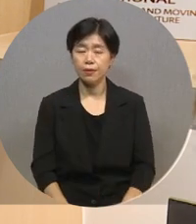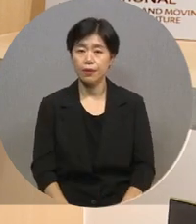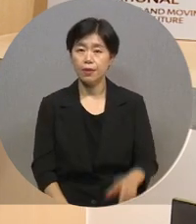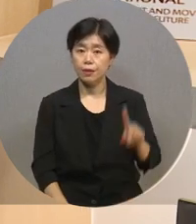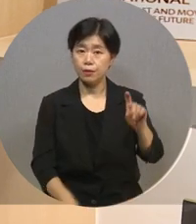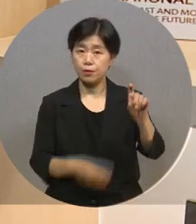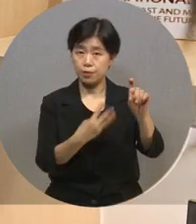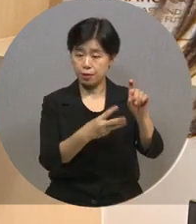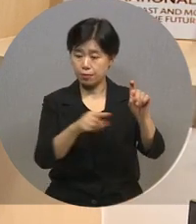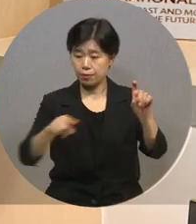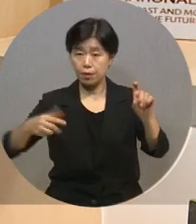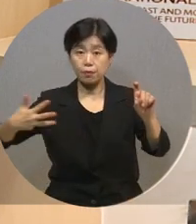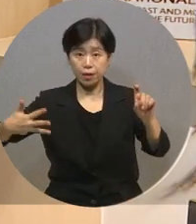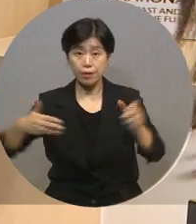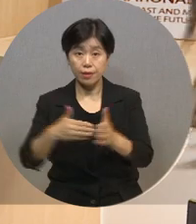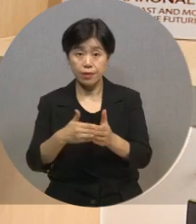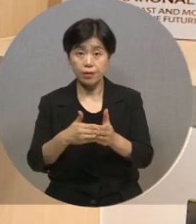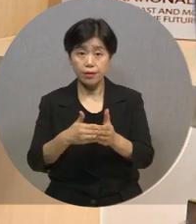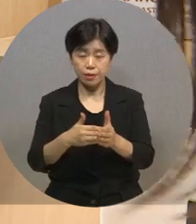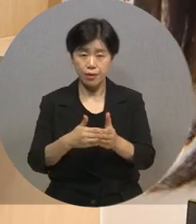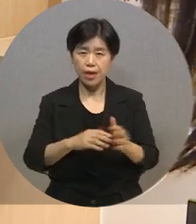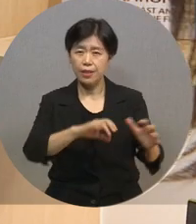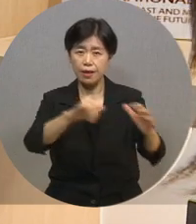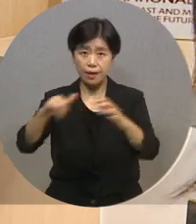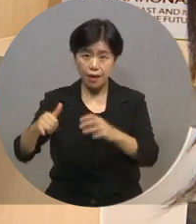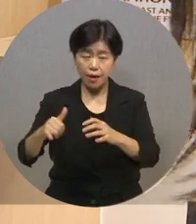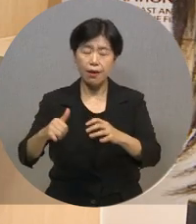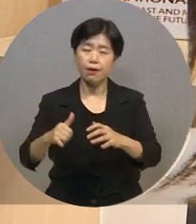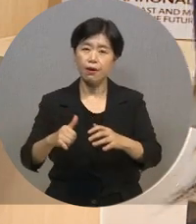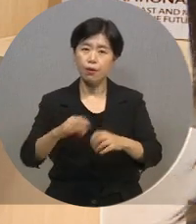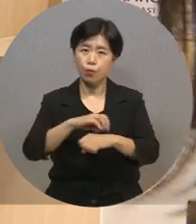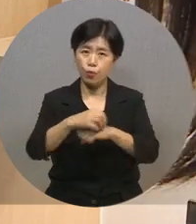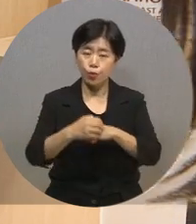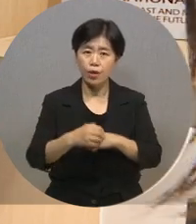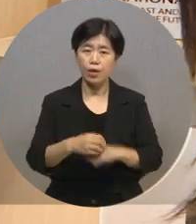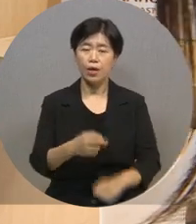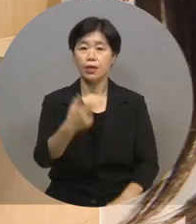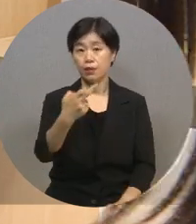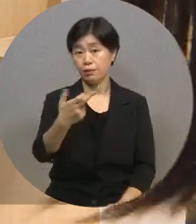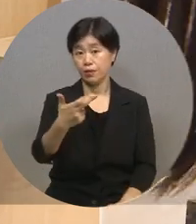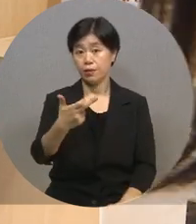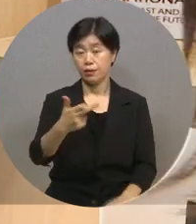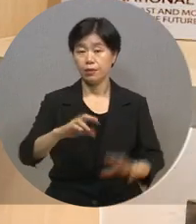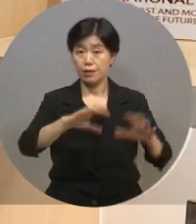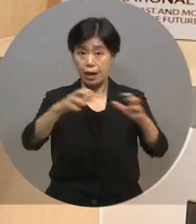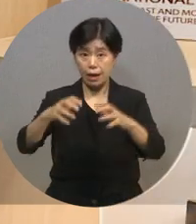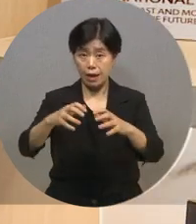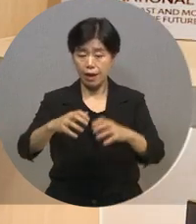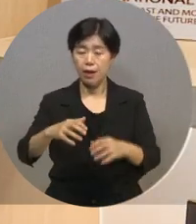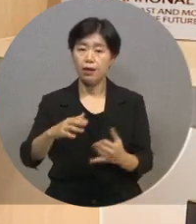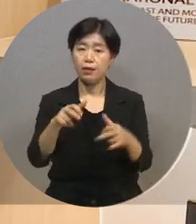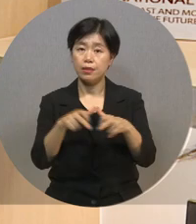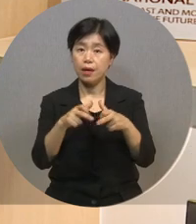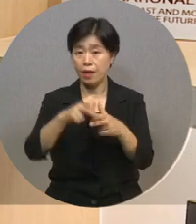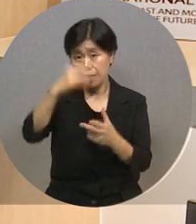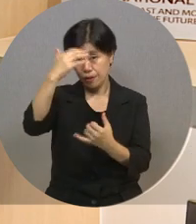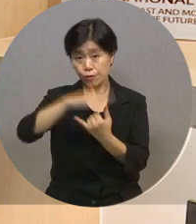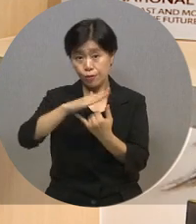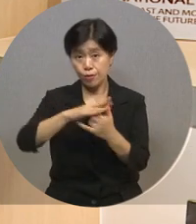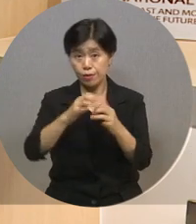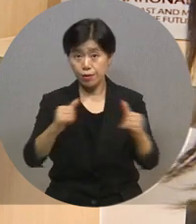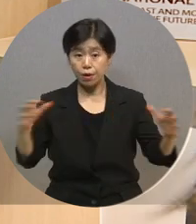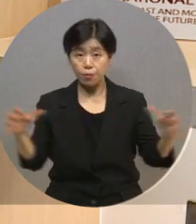3일부터 8일까지 전 세계 17개국 약 120명의 장려 청소년들이 한자리에 모여서 필리핀